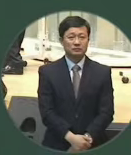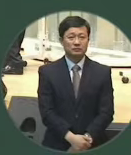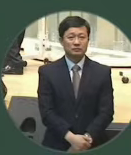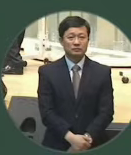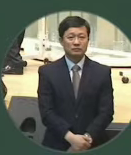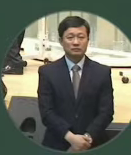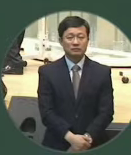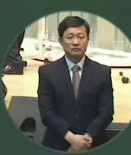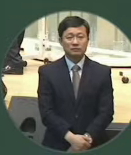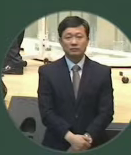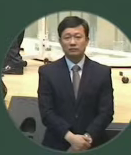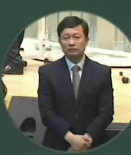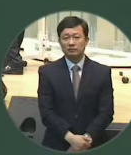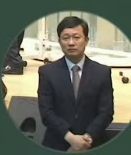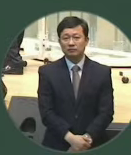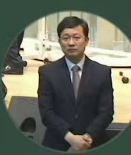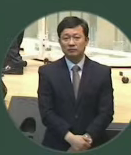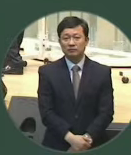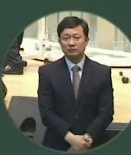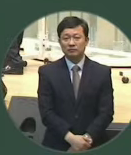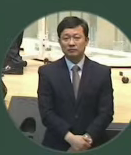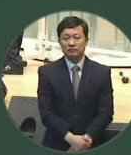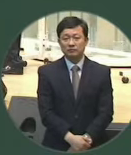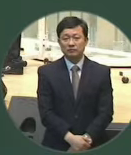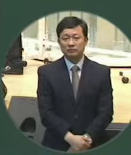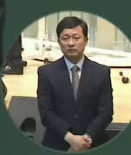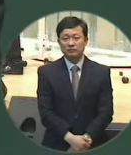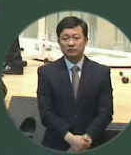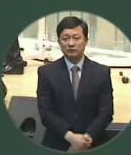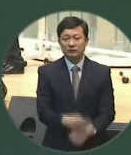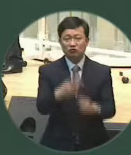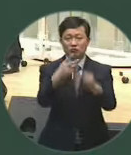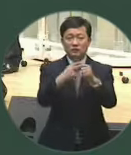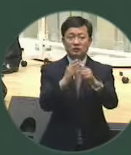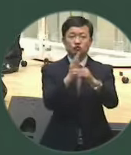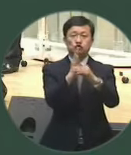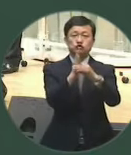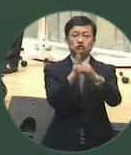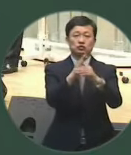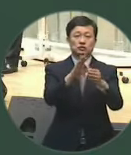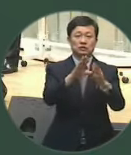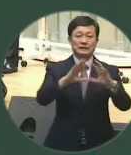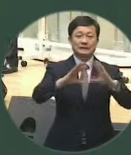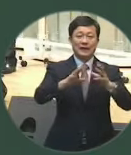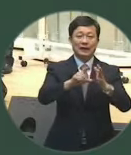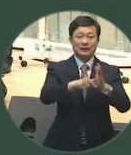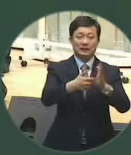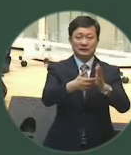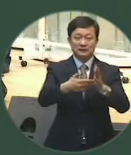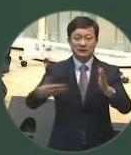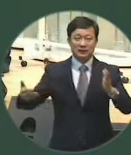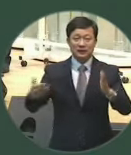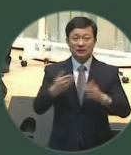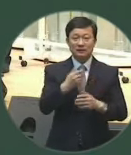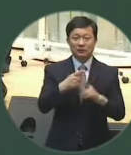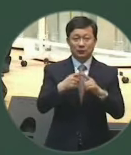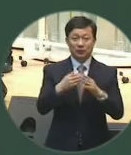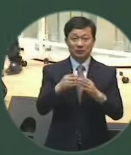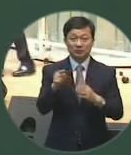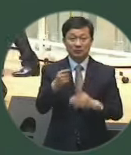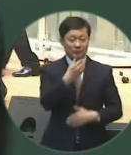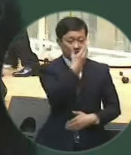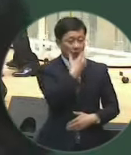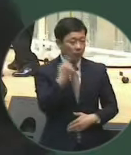block the gospel, it's going to bring about disasters for 2000 years. 중세 교회. Now let's look at the medieval church. 복음 막았어요. They